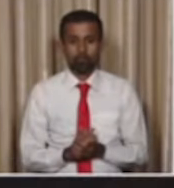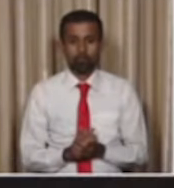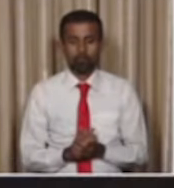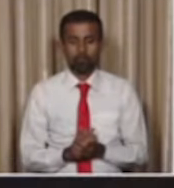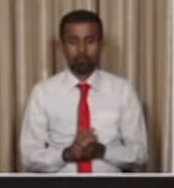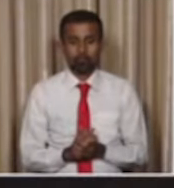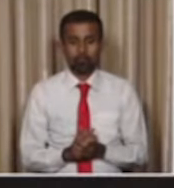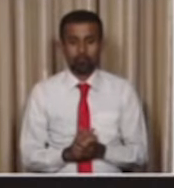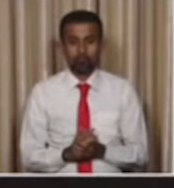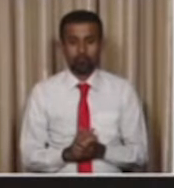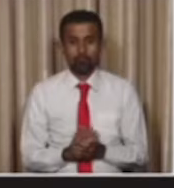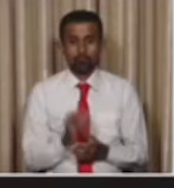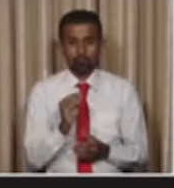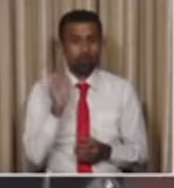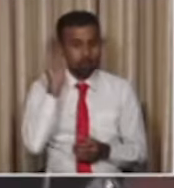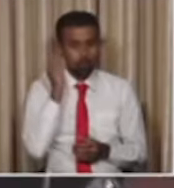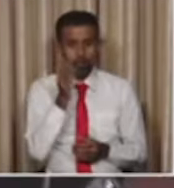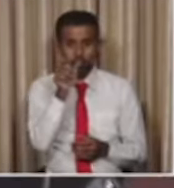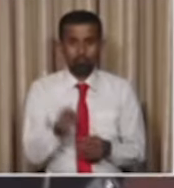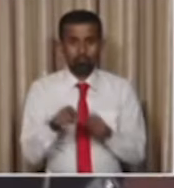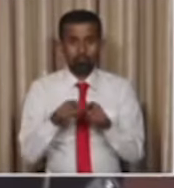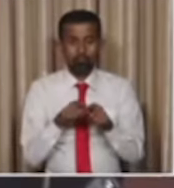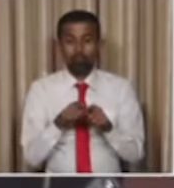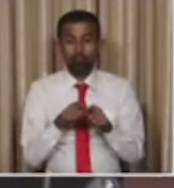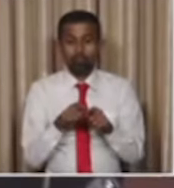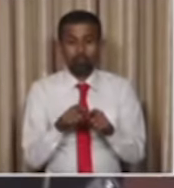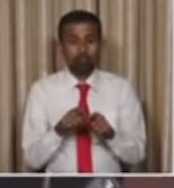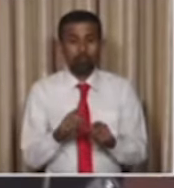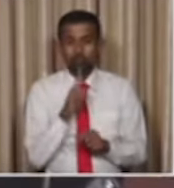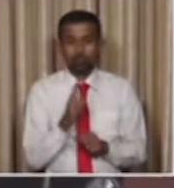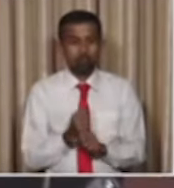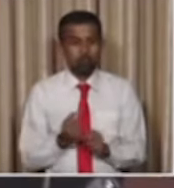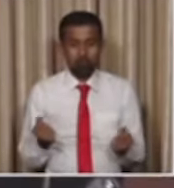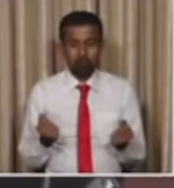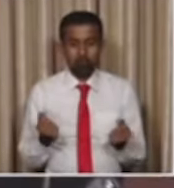වකීම්. ස්ථාවරණිය පොඩ්ඩක් අහගෙන ඉන්න. මුතුමාට ඕන විදියට ආත්‍රිපර නිරූපණය කරන්න බෑ.